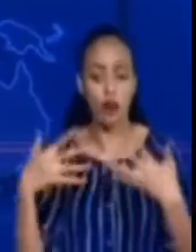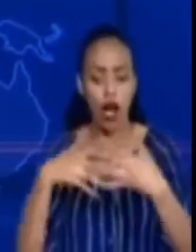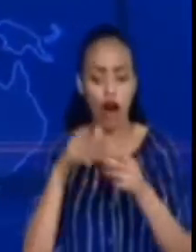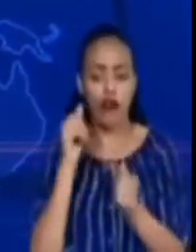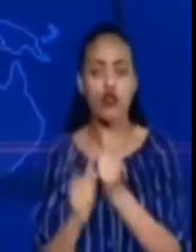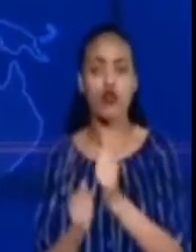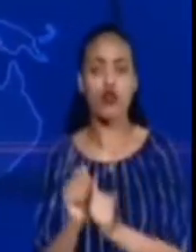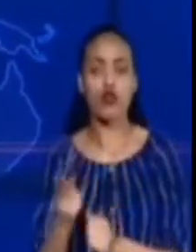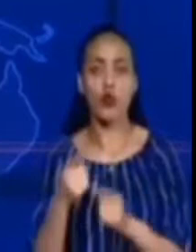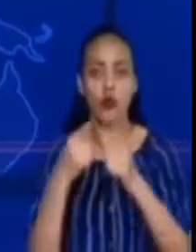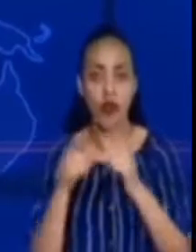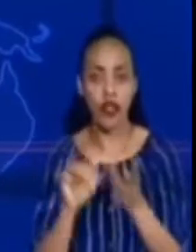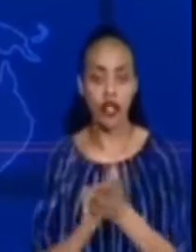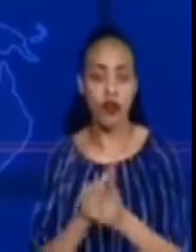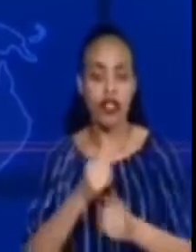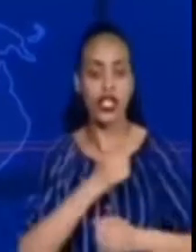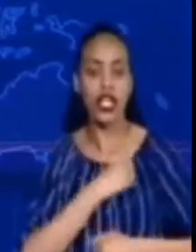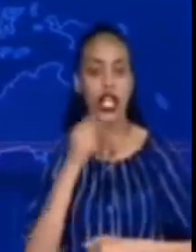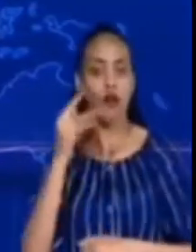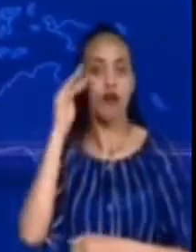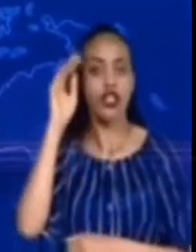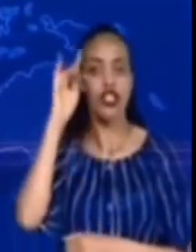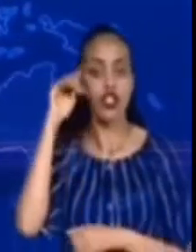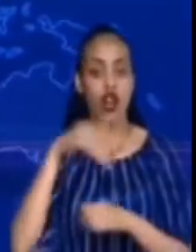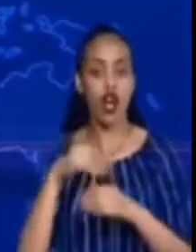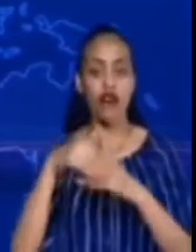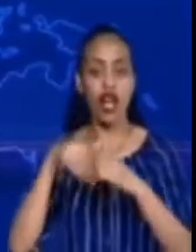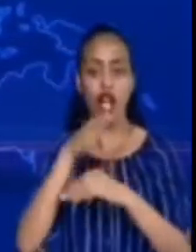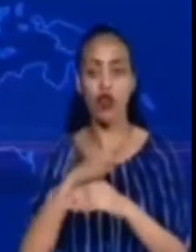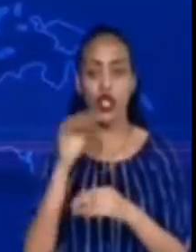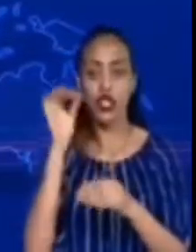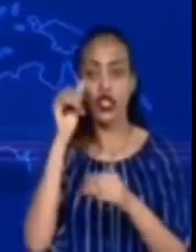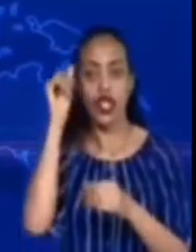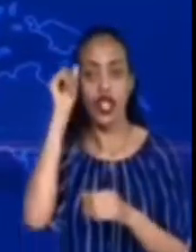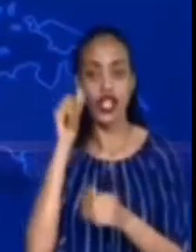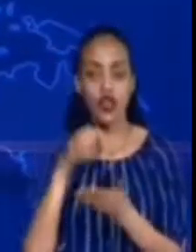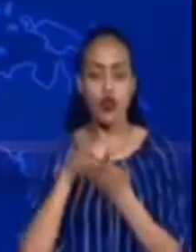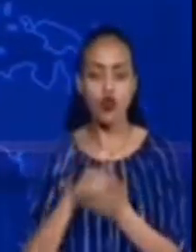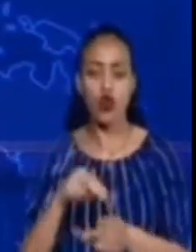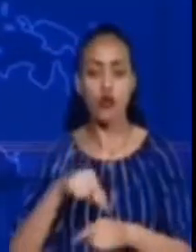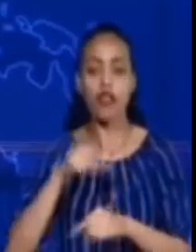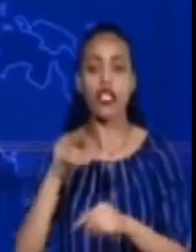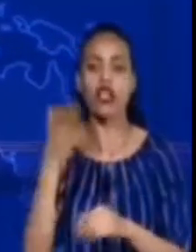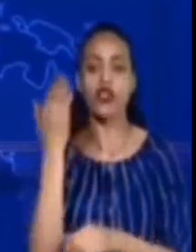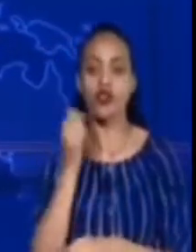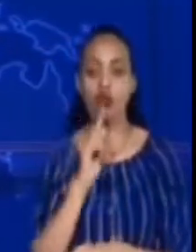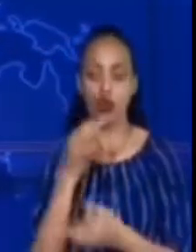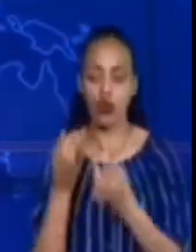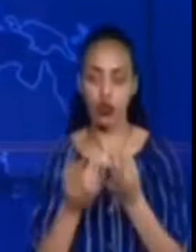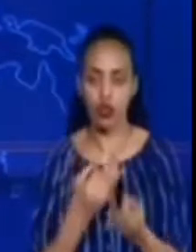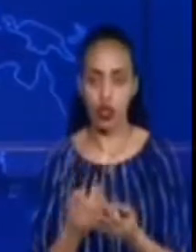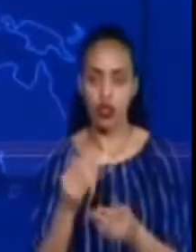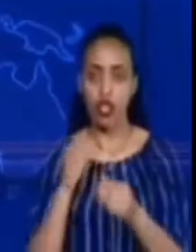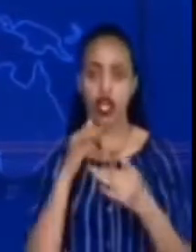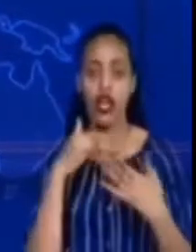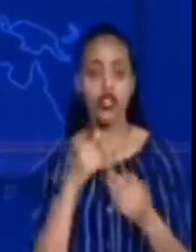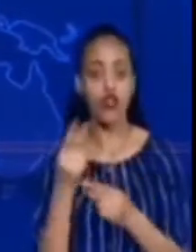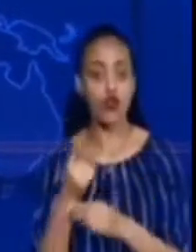ناغرم زمدكو زبنا مسلمين عين ناغرم اي منيتا اندزي يالنو يادنكو نو امسغنالي